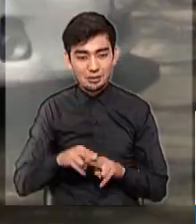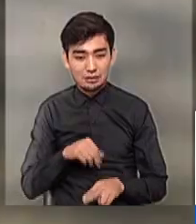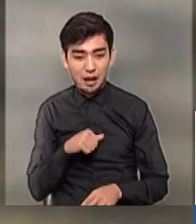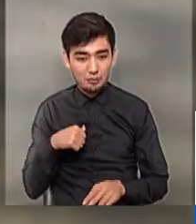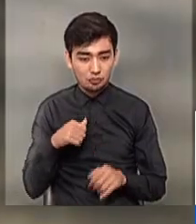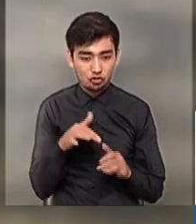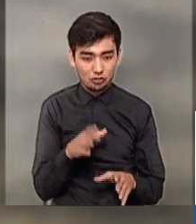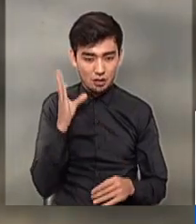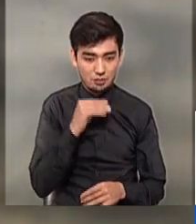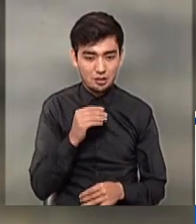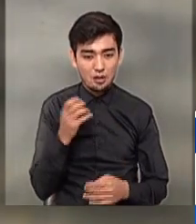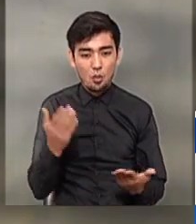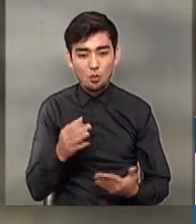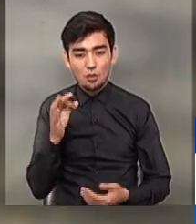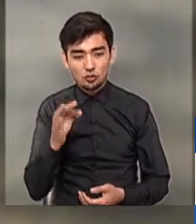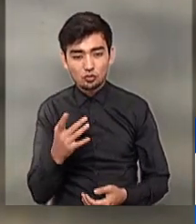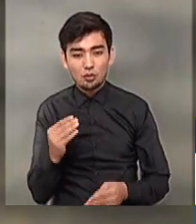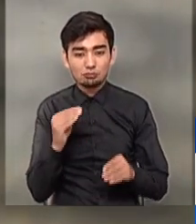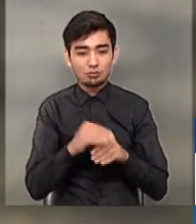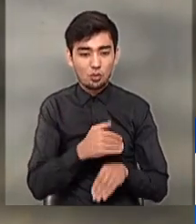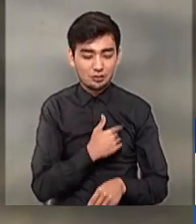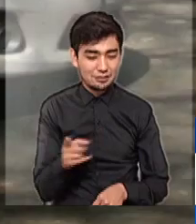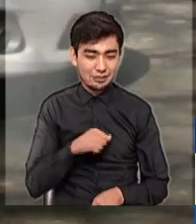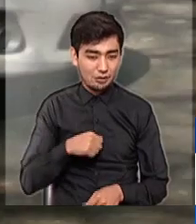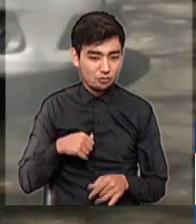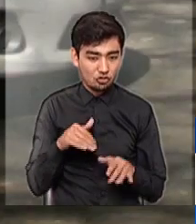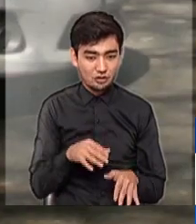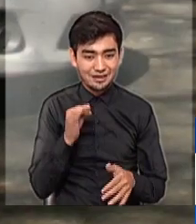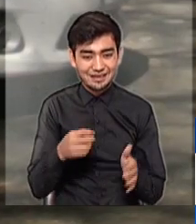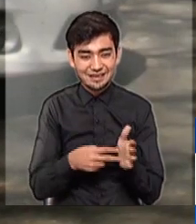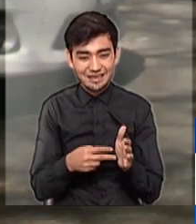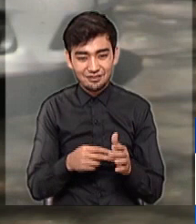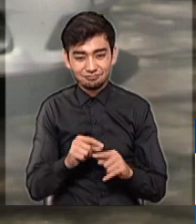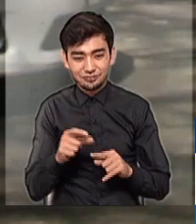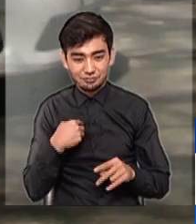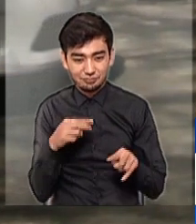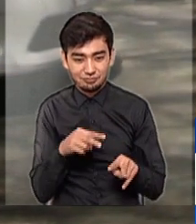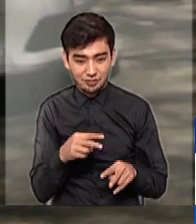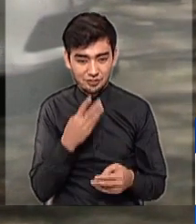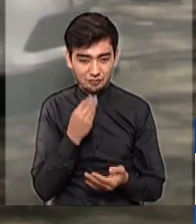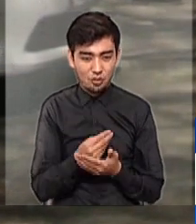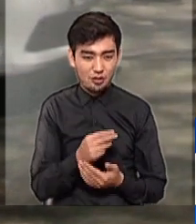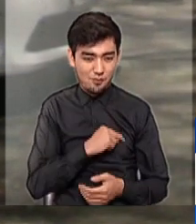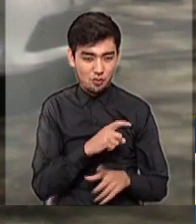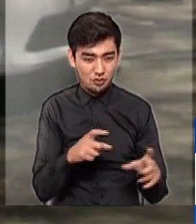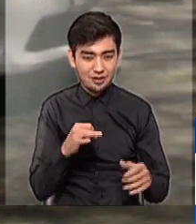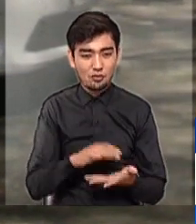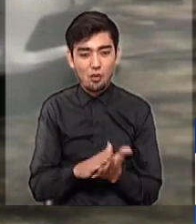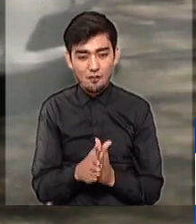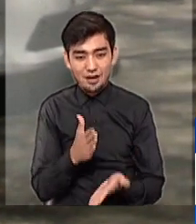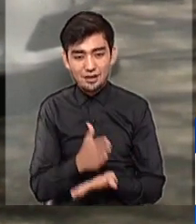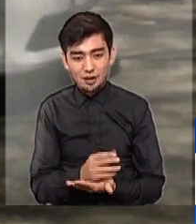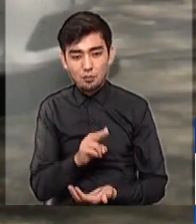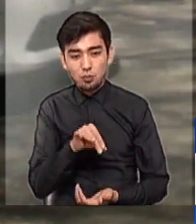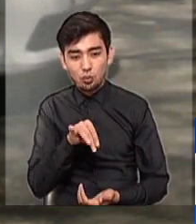о том на какой процент поднять цену мы повышаем цены чтобы удержать наших сотрудников в договоре также есть